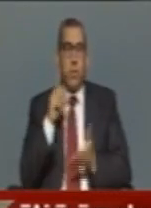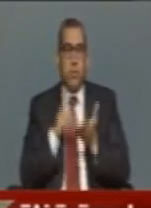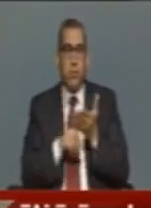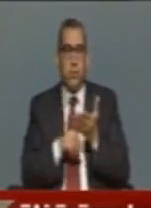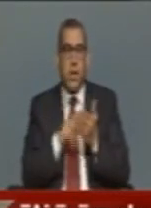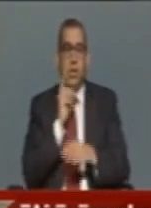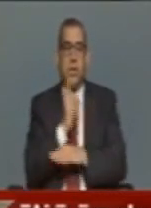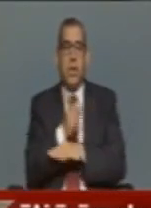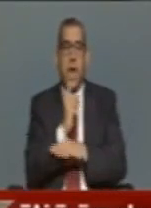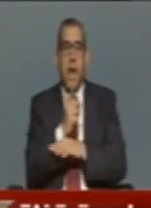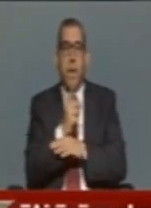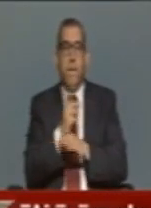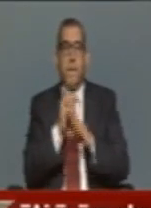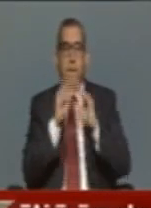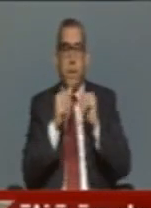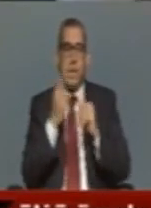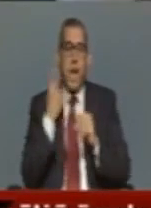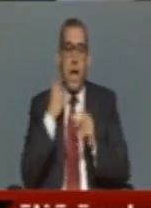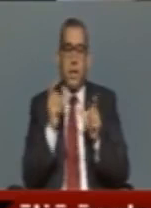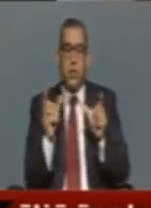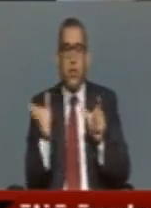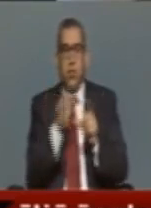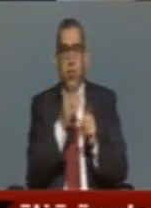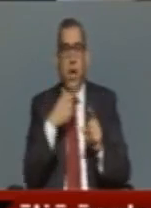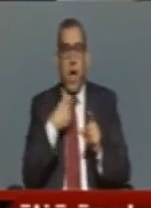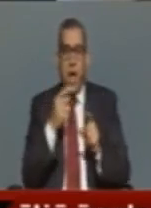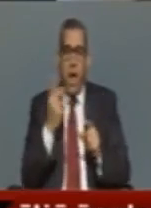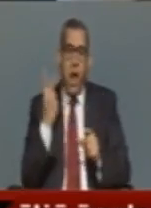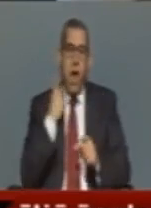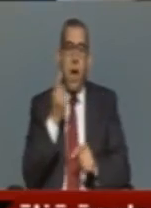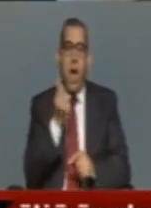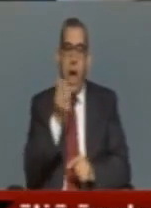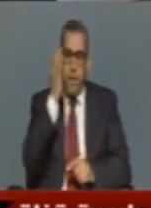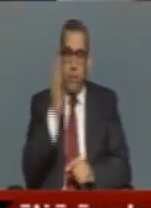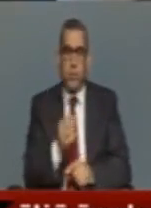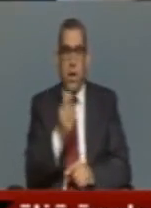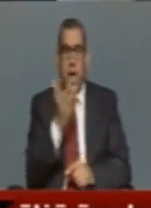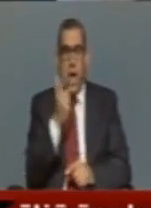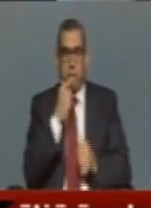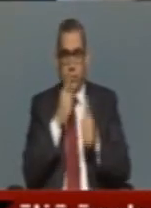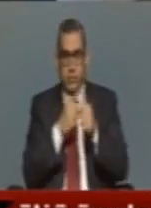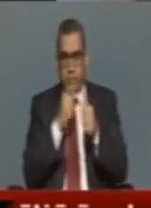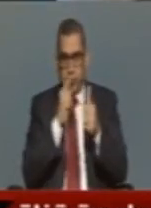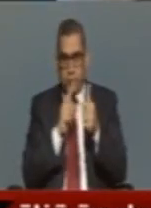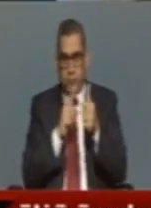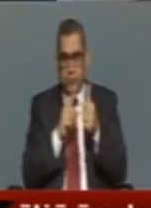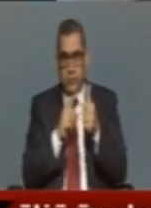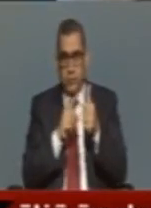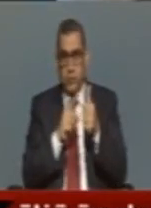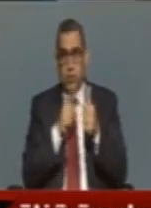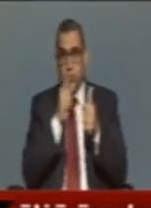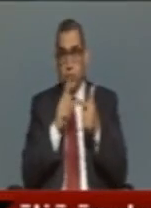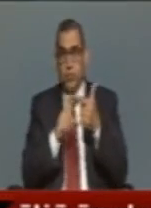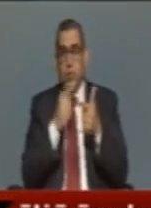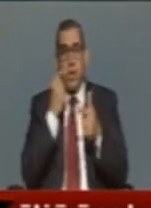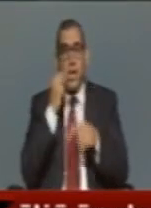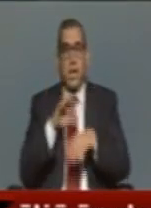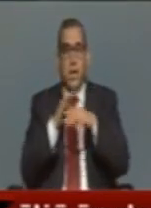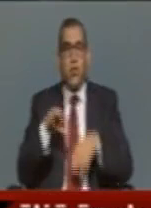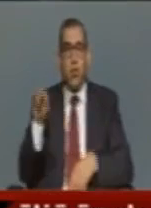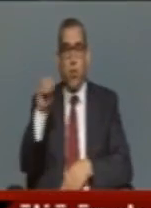للتعليم بالنسبة لعدد الطلبة. طب ده كلام انت بتقوله للناس ليه؟